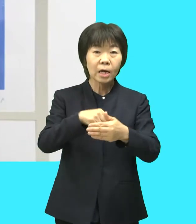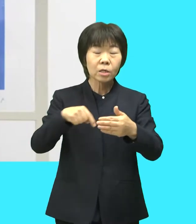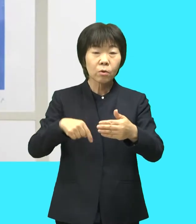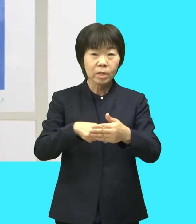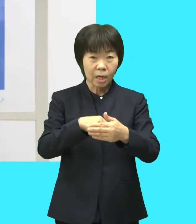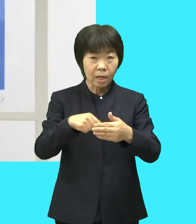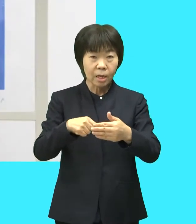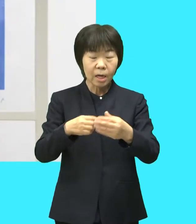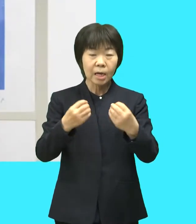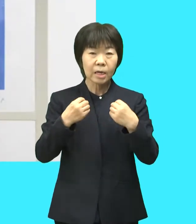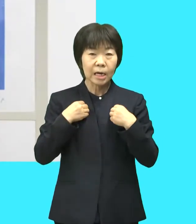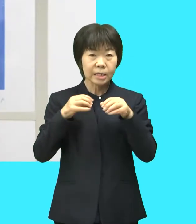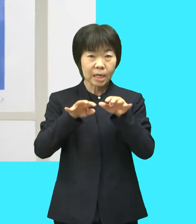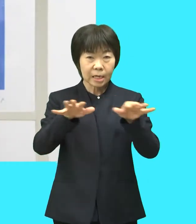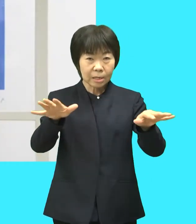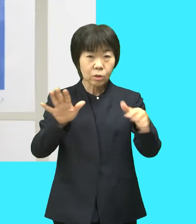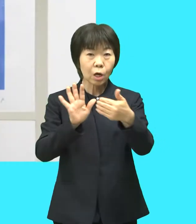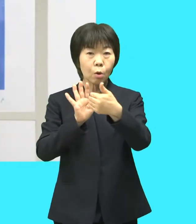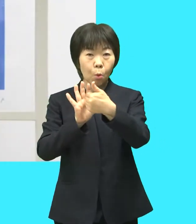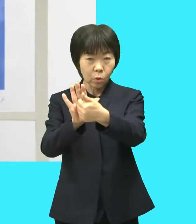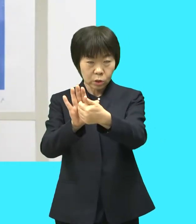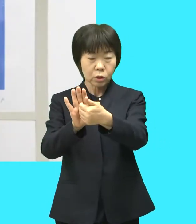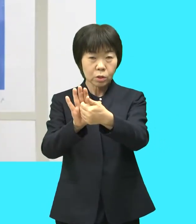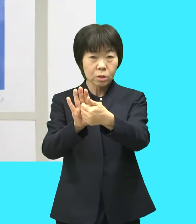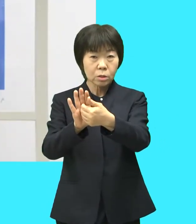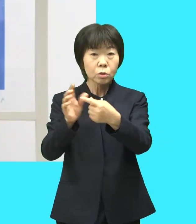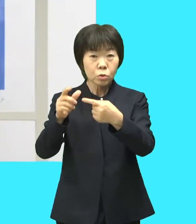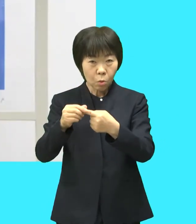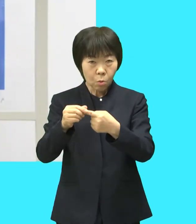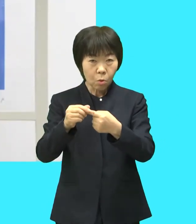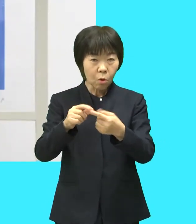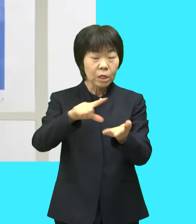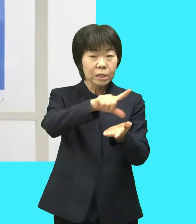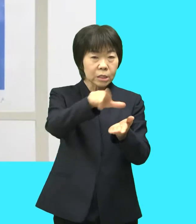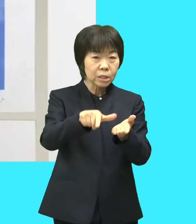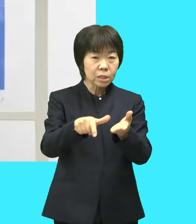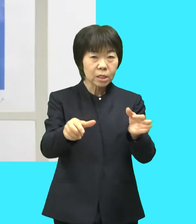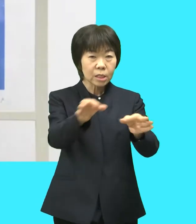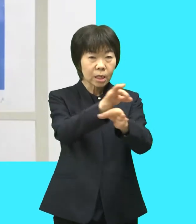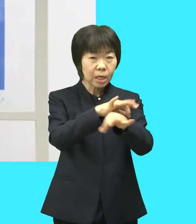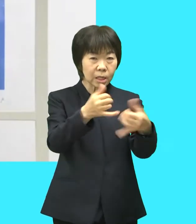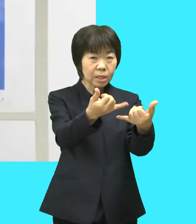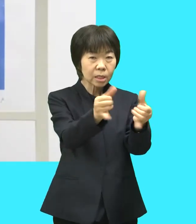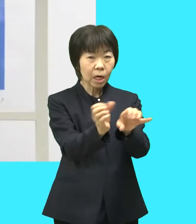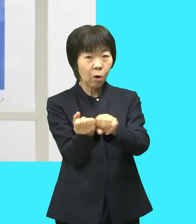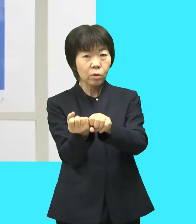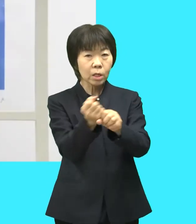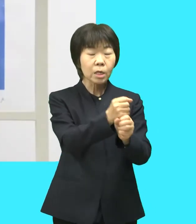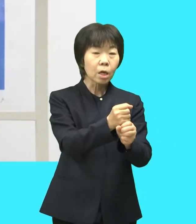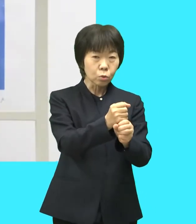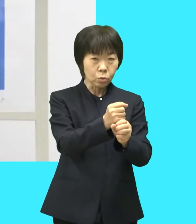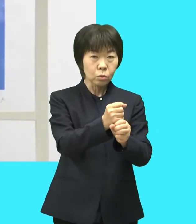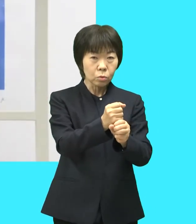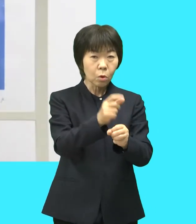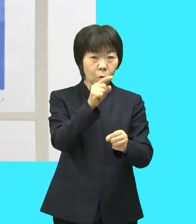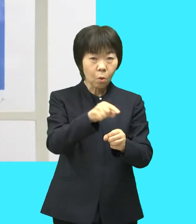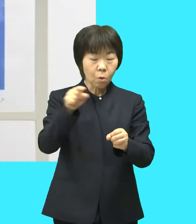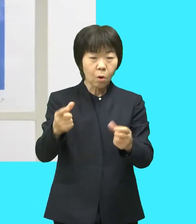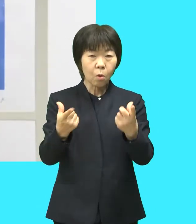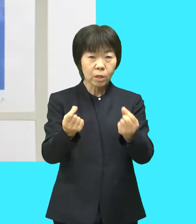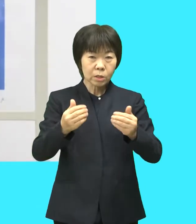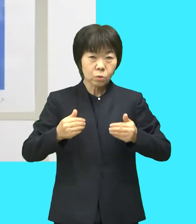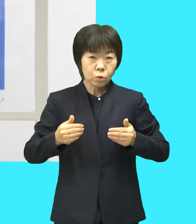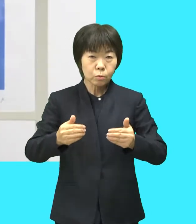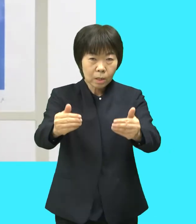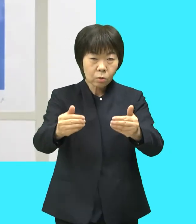において感染拡大を防止することと地域経済地域社会を再生していく、その両立の難